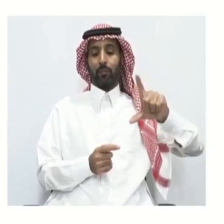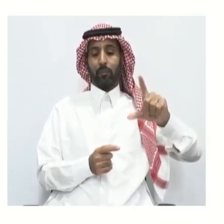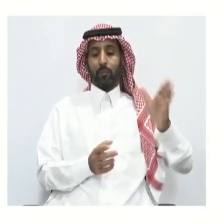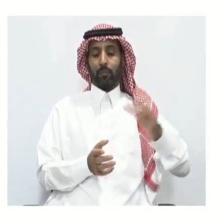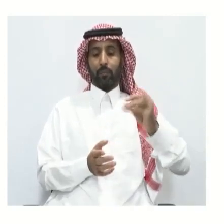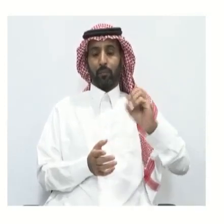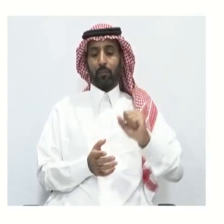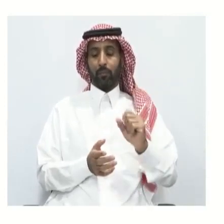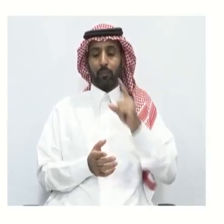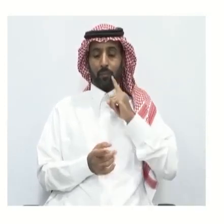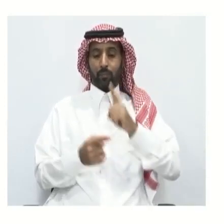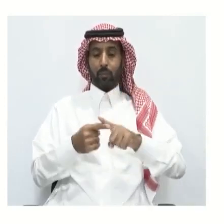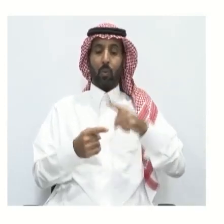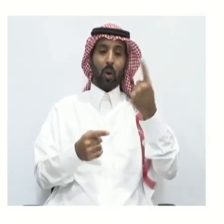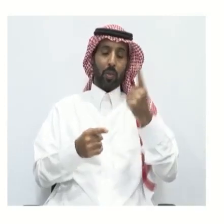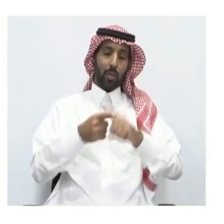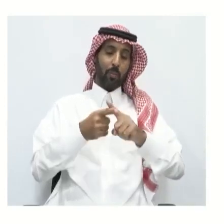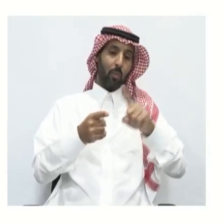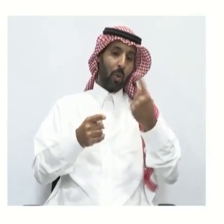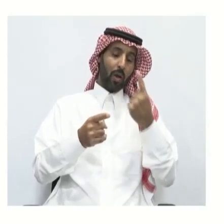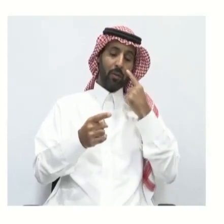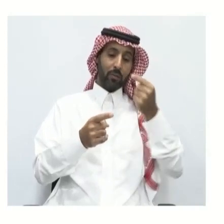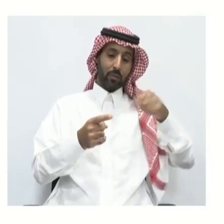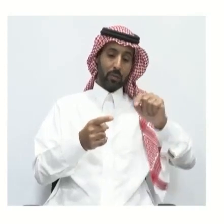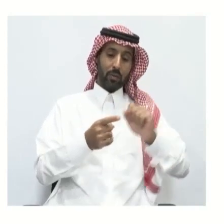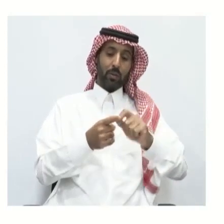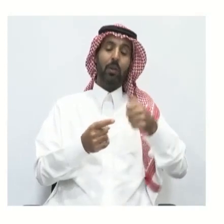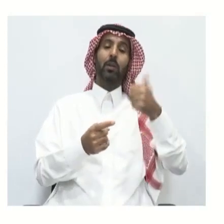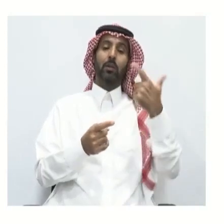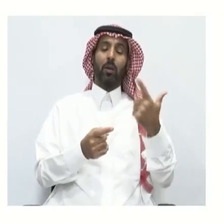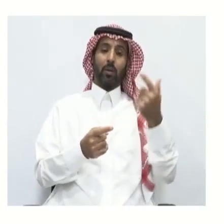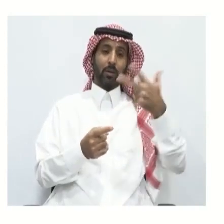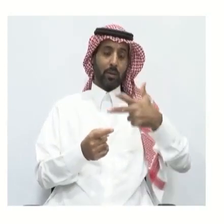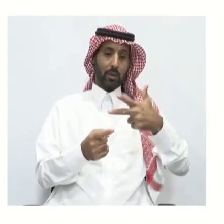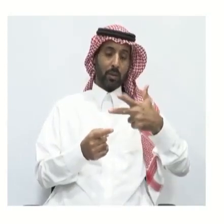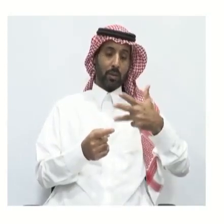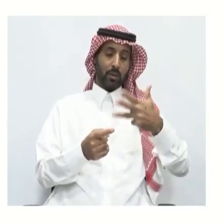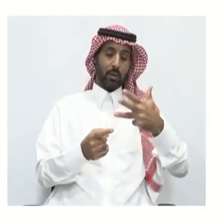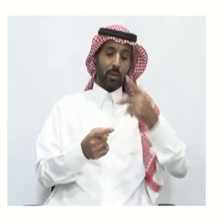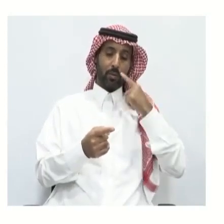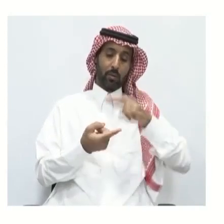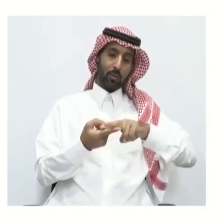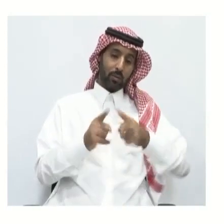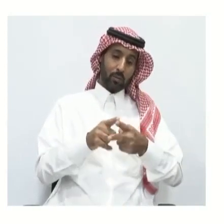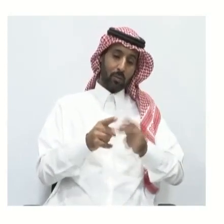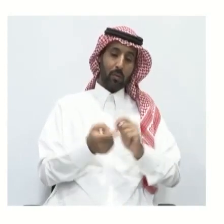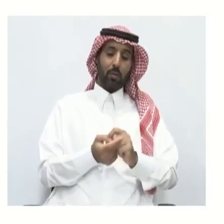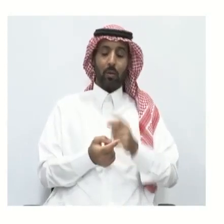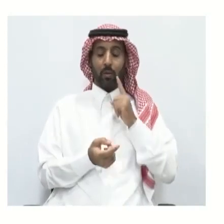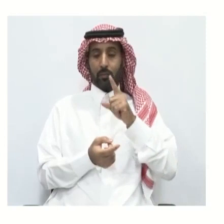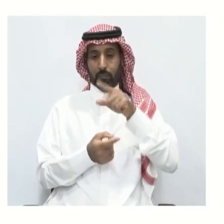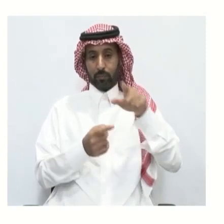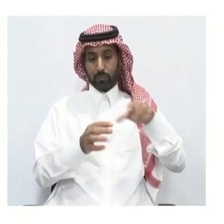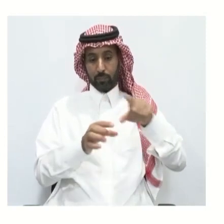في صفر فاصله واحد سبعه تسعه سيعطيني نفس الرقم ولكن نبدل بين هيدروكسيد